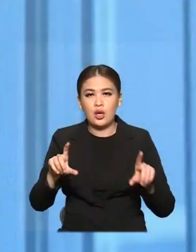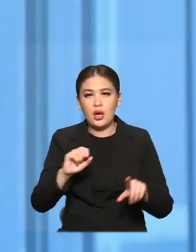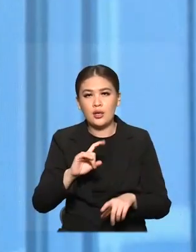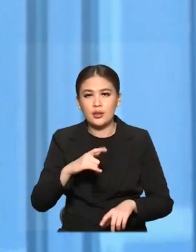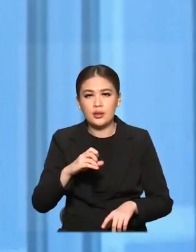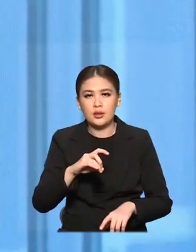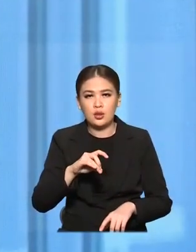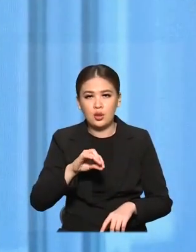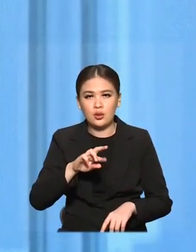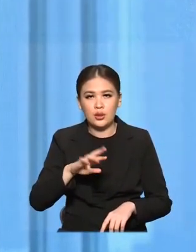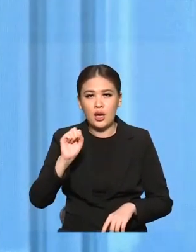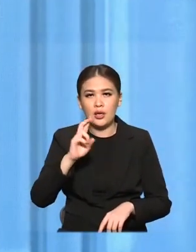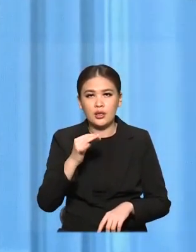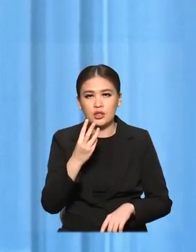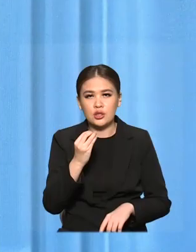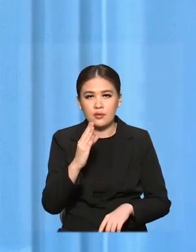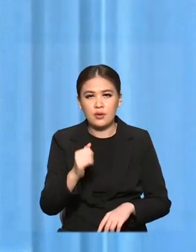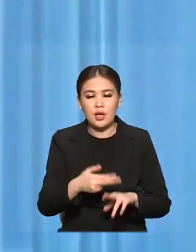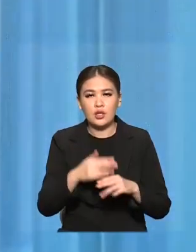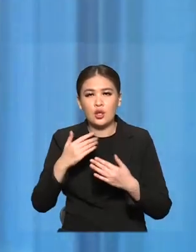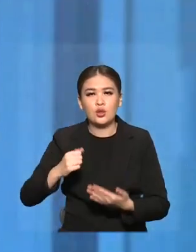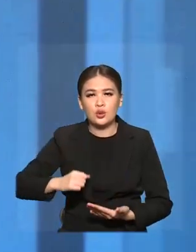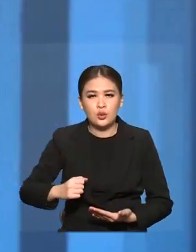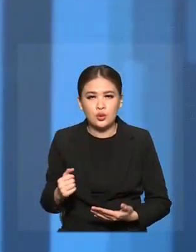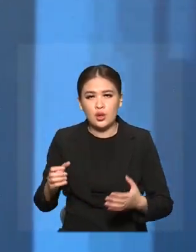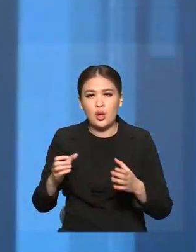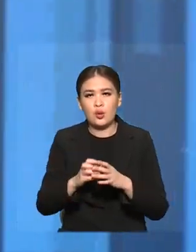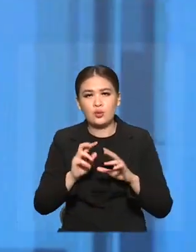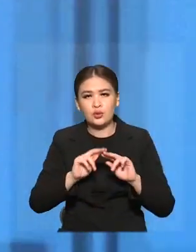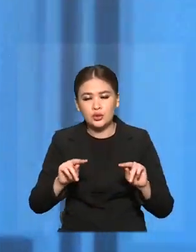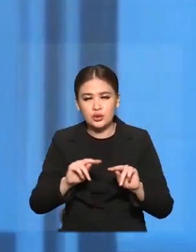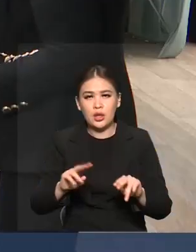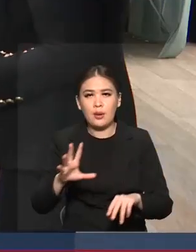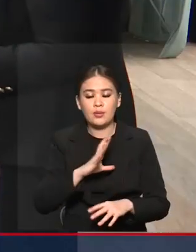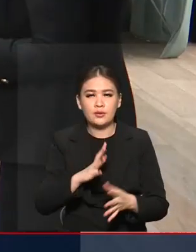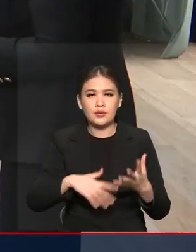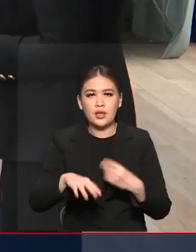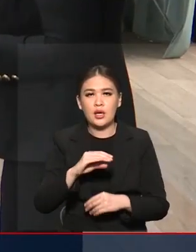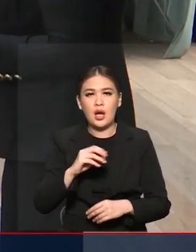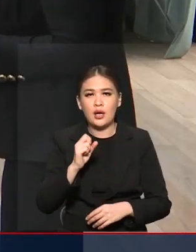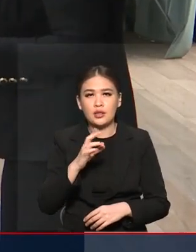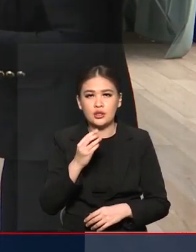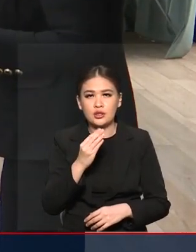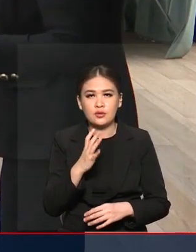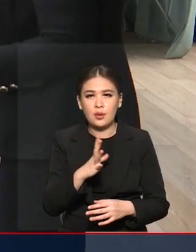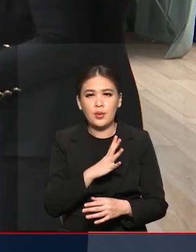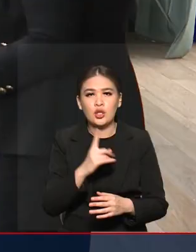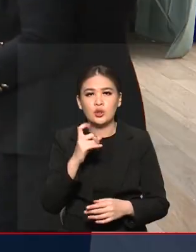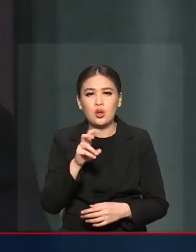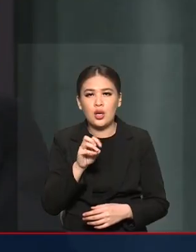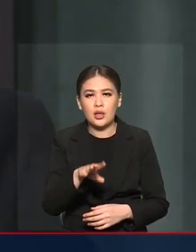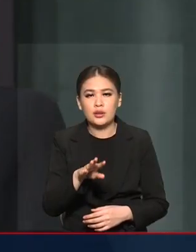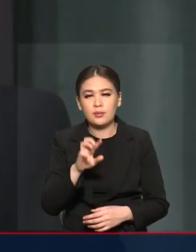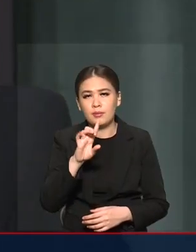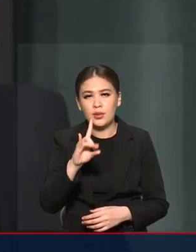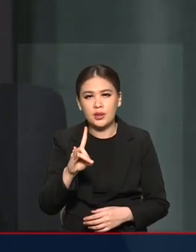акишева здесь собрались его родные друзья Коллеги и ученики в этом году кемалю акишеве исполнилось бы 100 лет с его